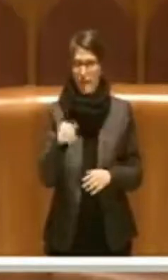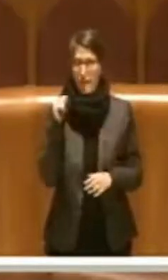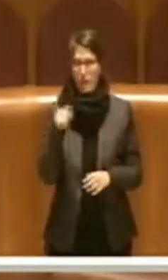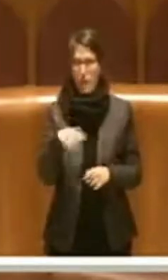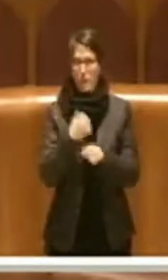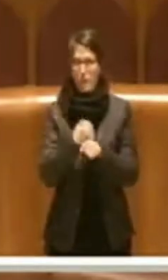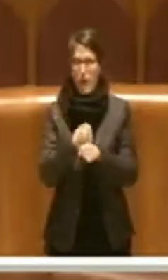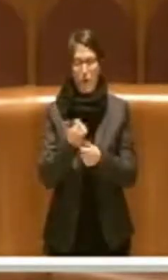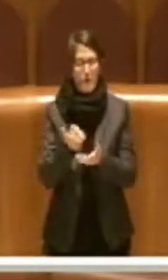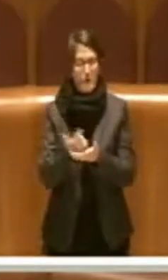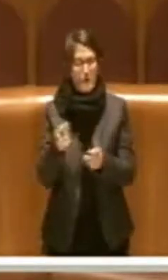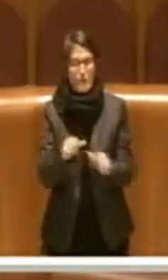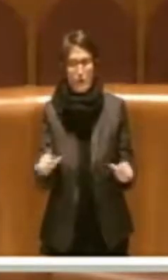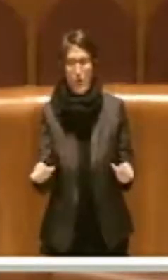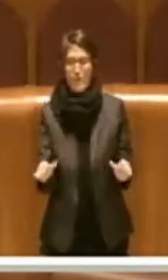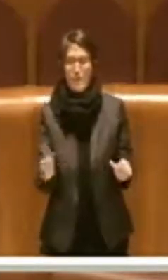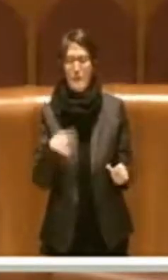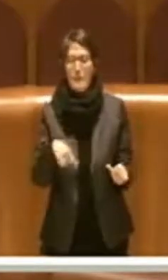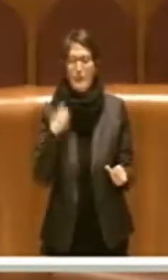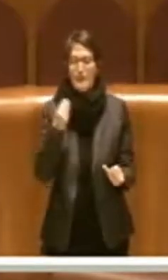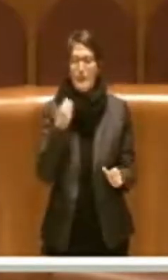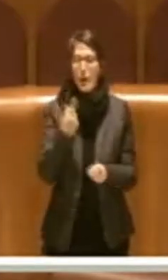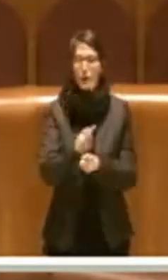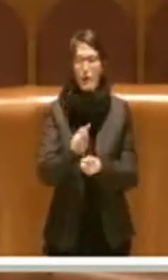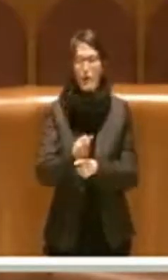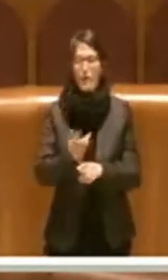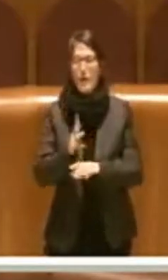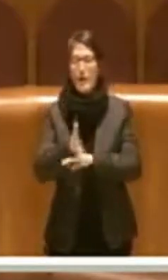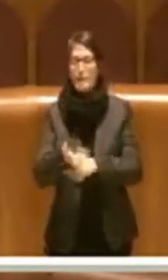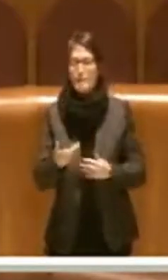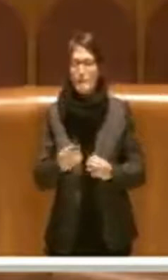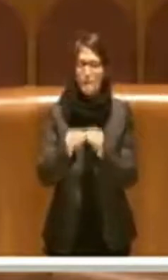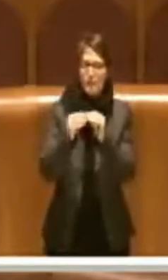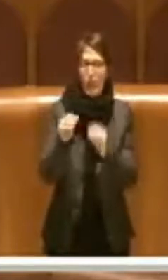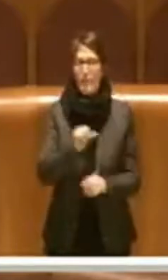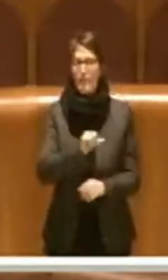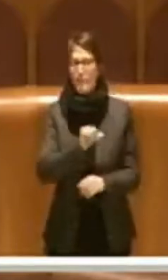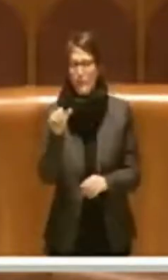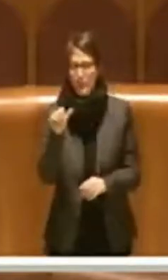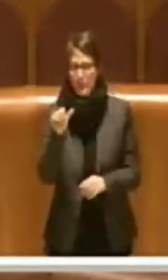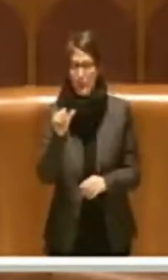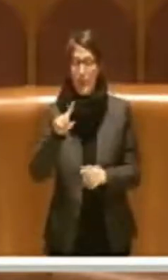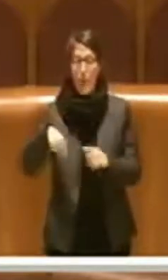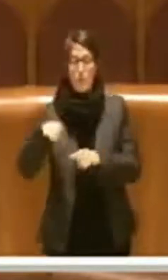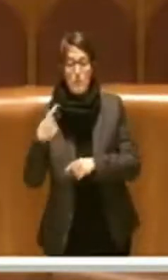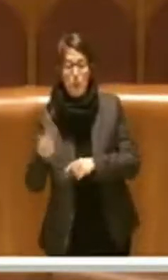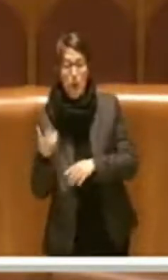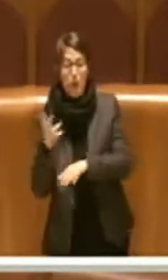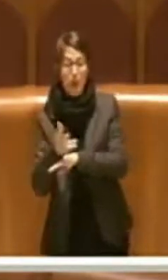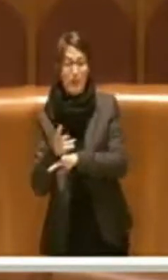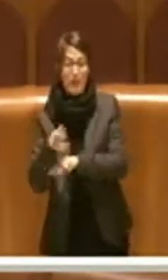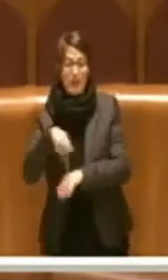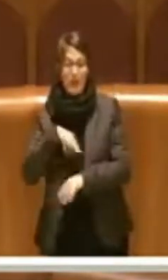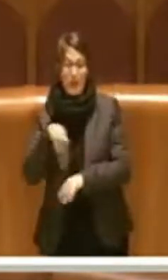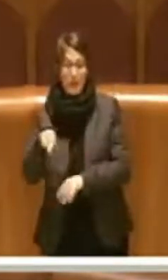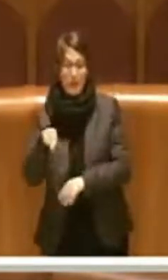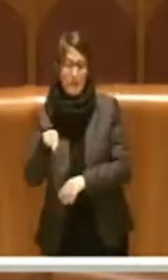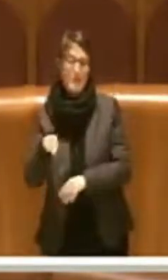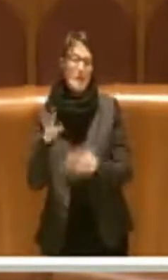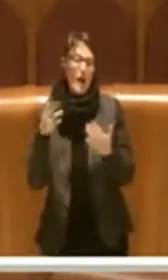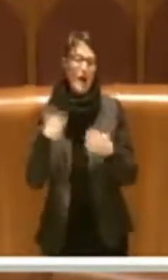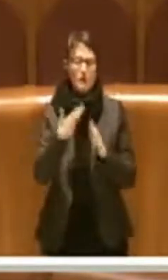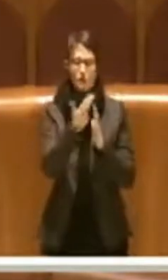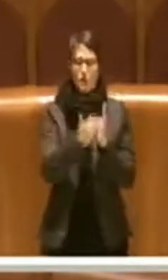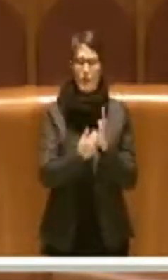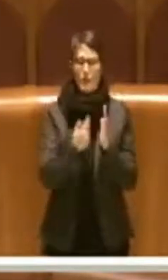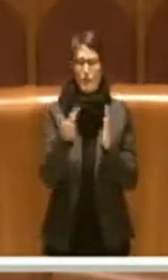noi andrebbero realizzate in via prioritaria rispetto agli interventi privati previsti dal programma integrato,